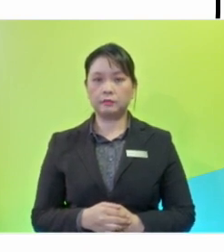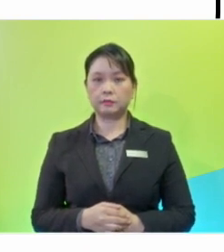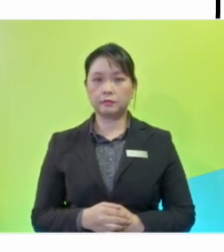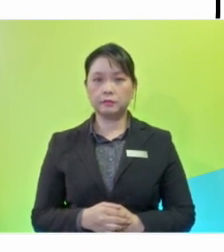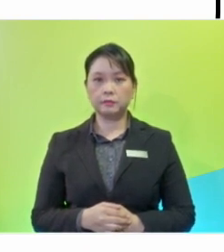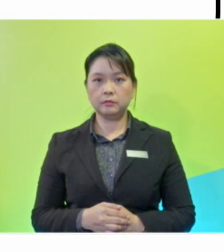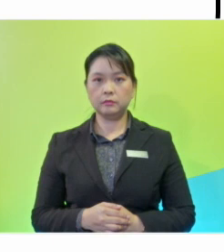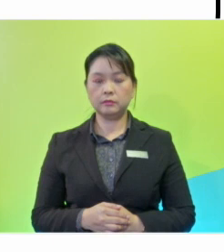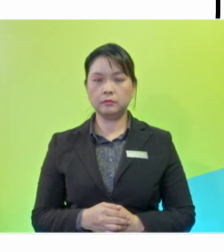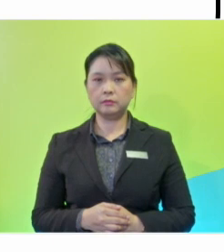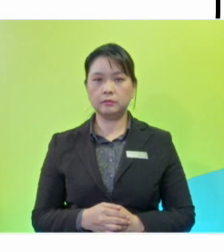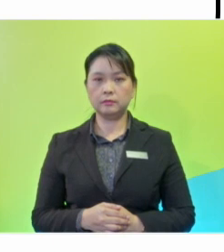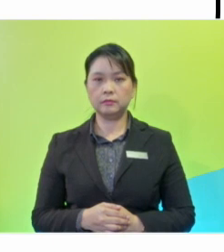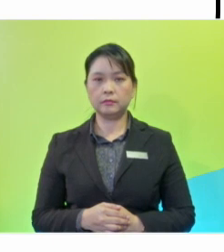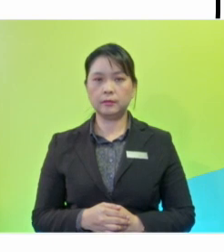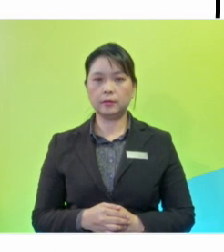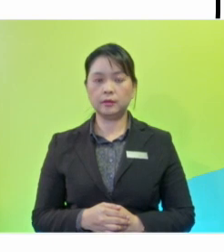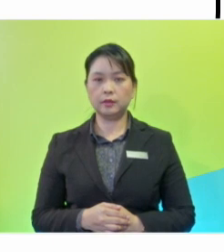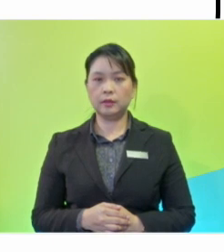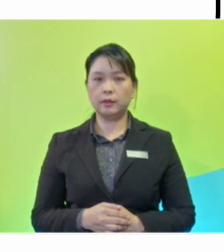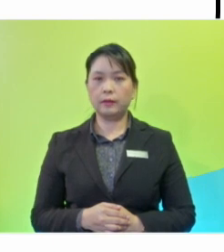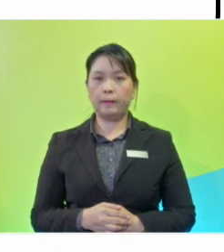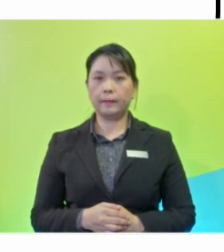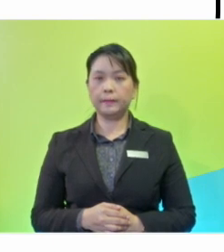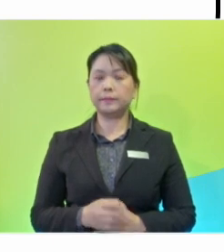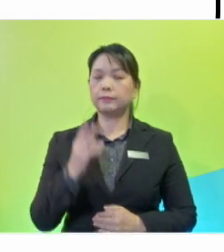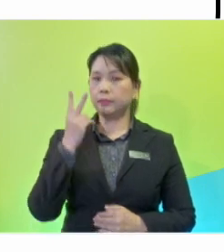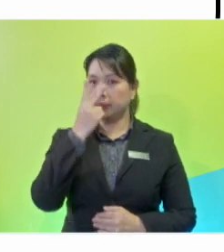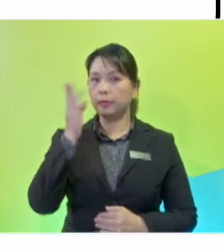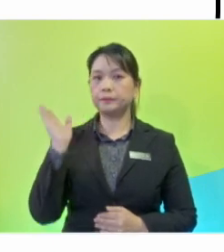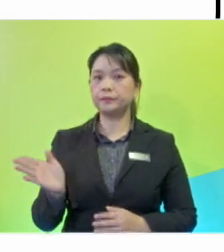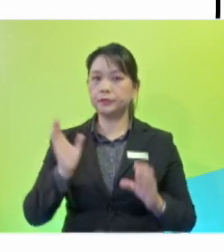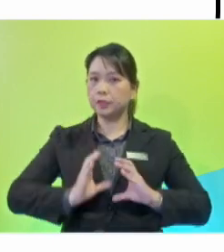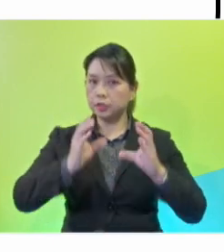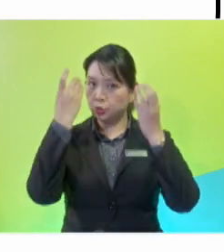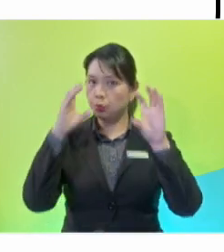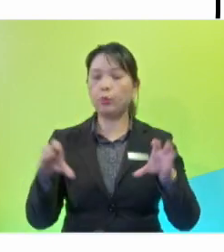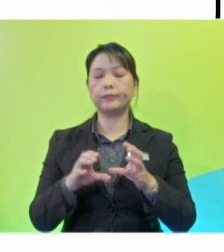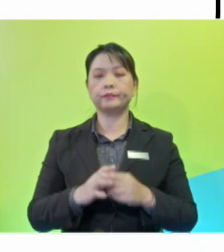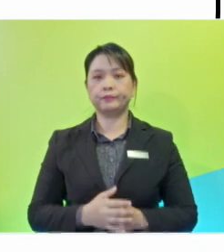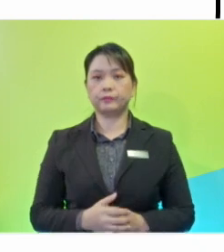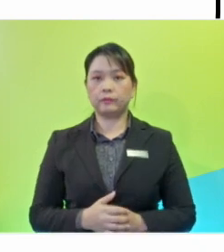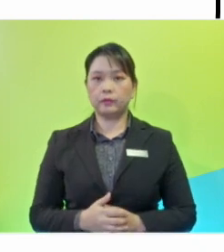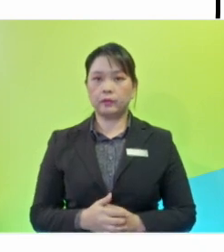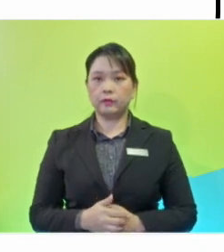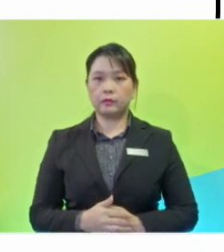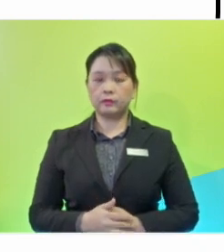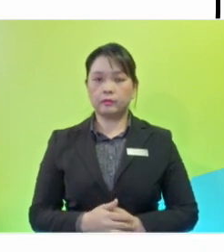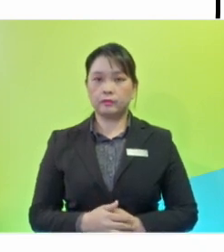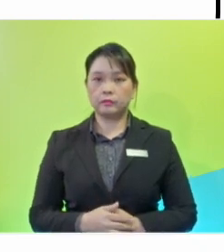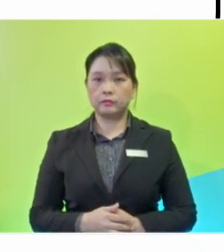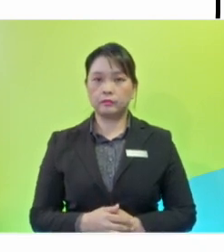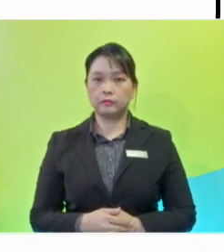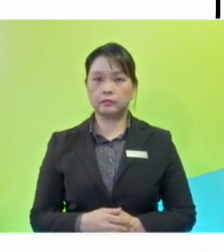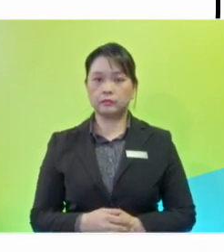tadi yaitu 4x cos 7/3 dia akan jadi 4x² 1/3 lebih kecil dari